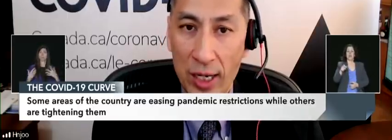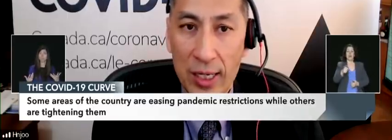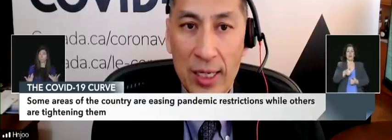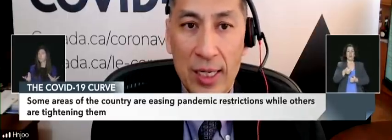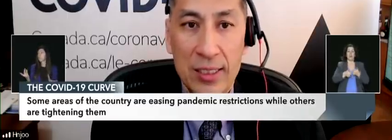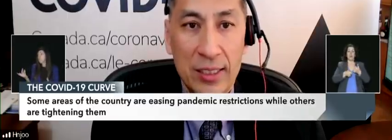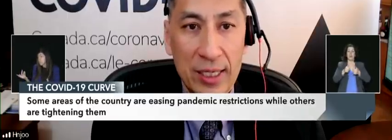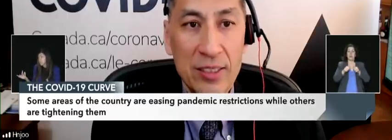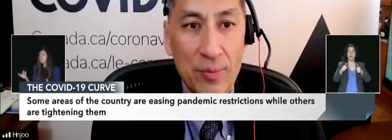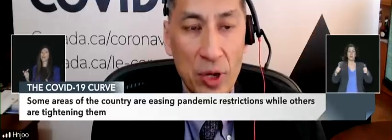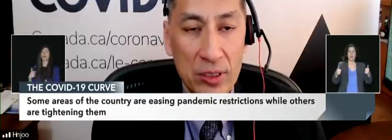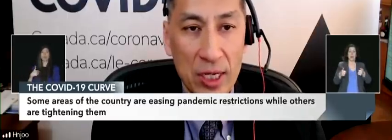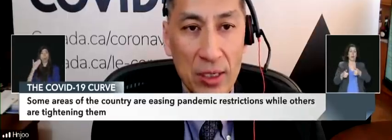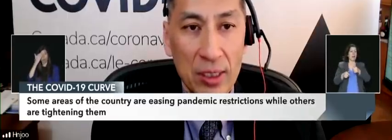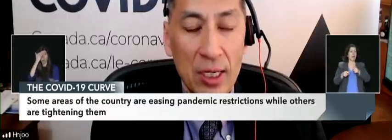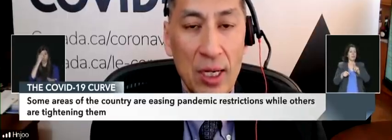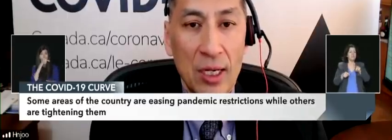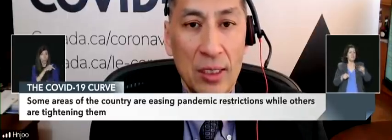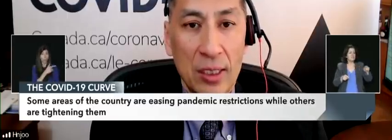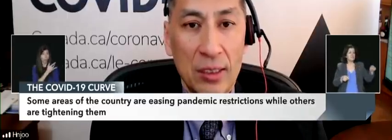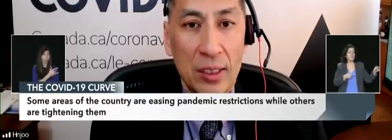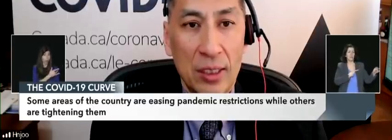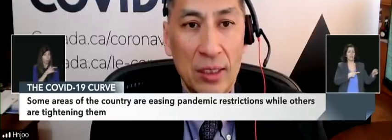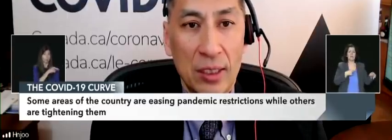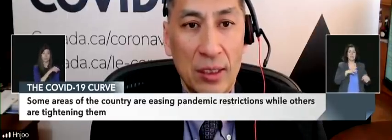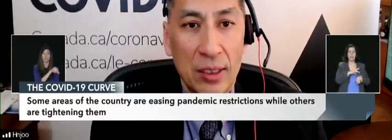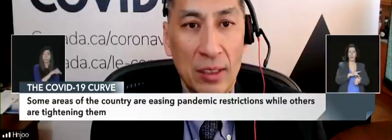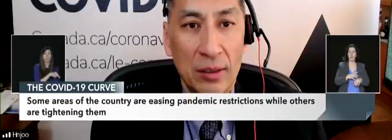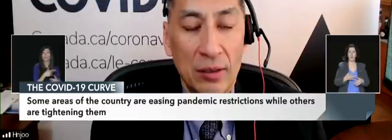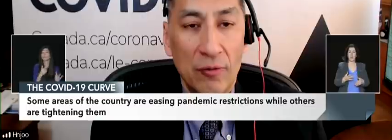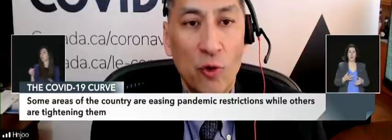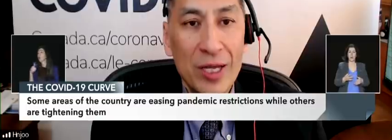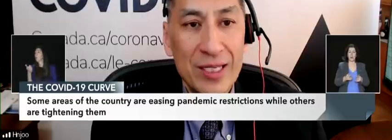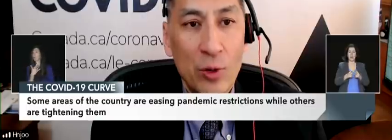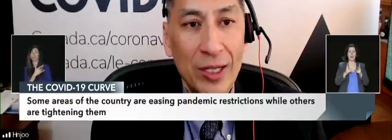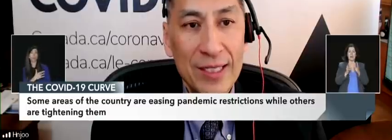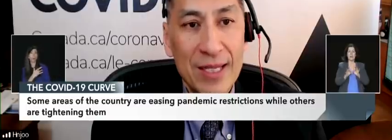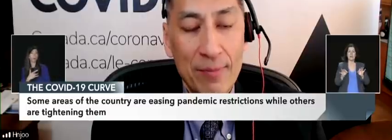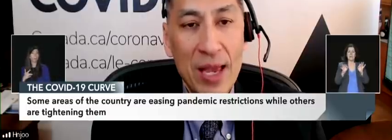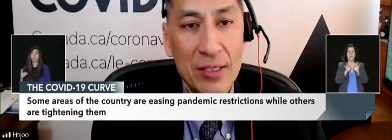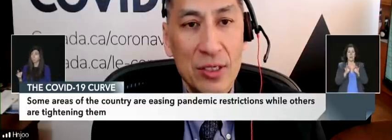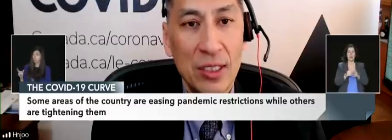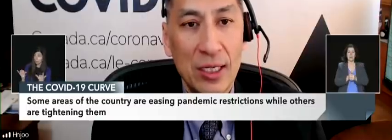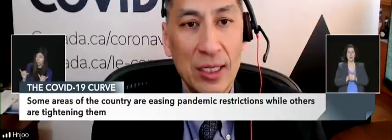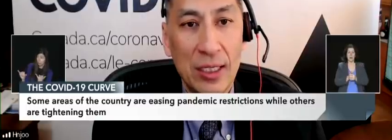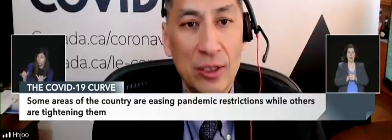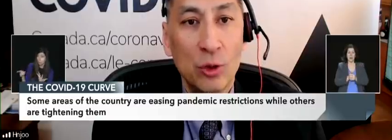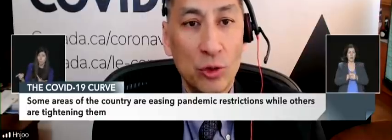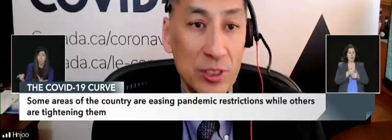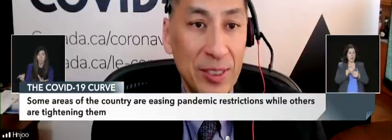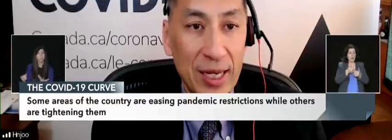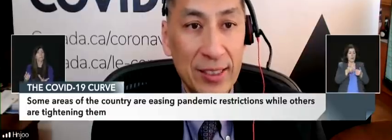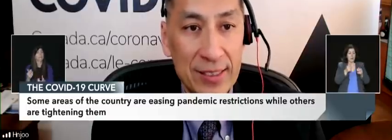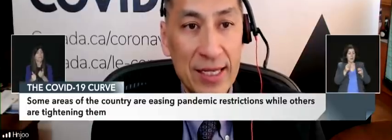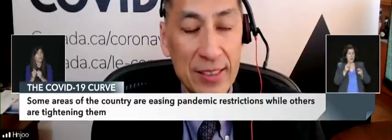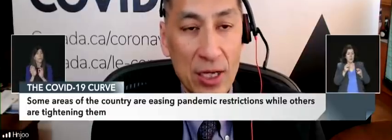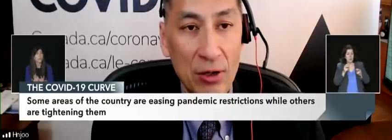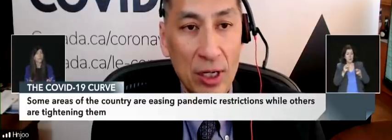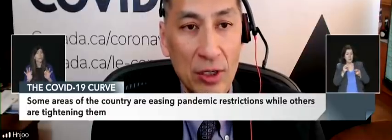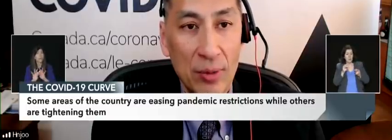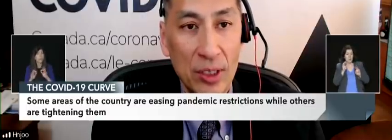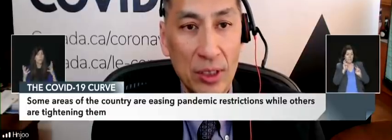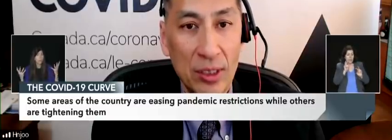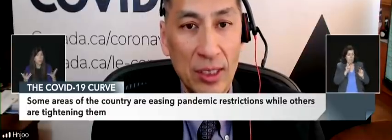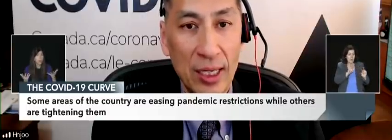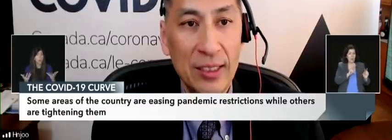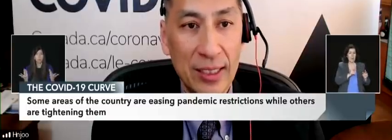territoire c'est très important de voir c'est quoi les impacts sur les taux d'hospitalisation